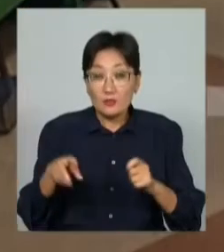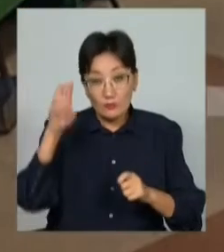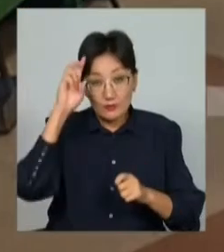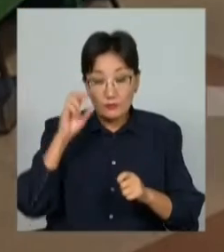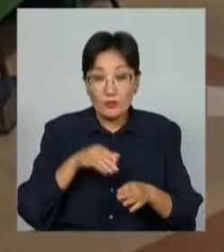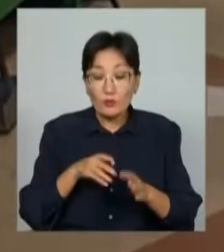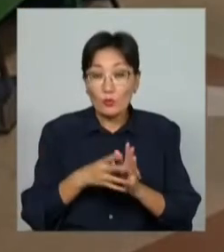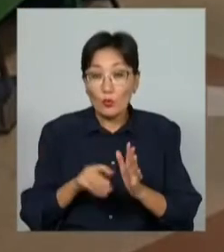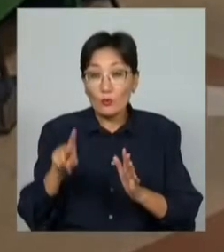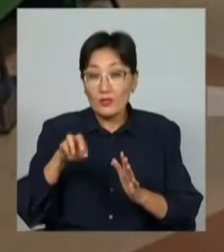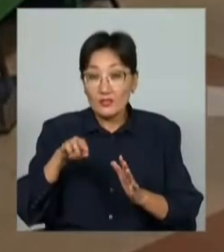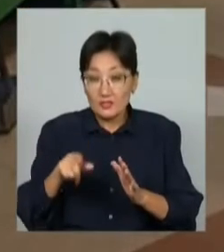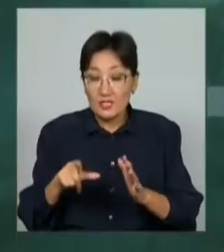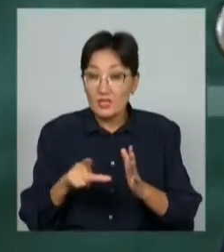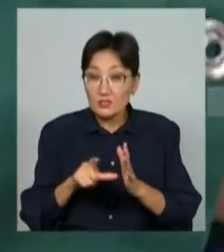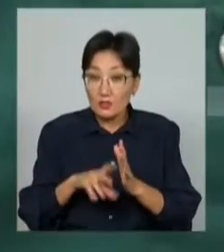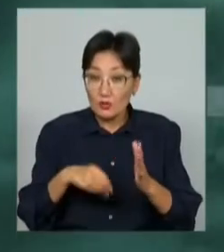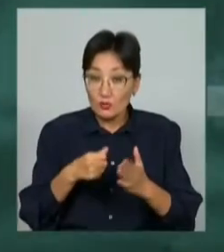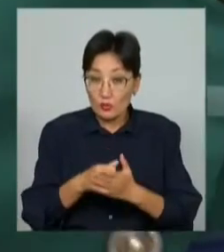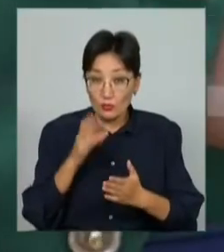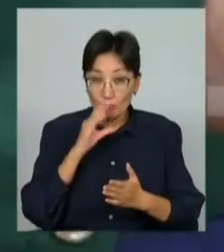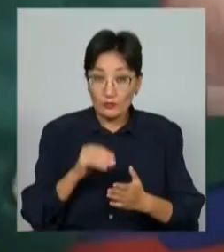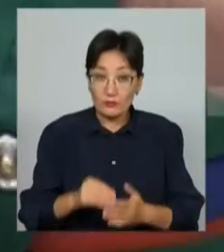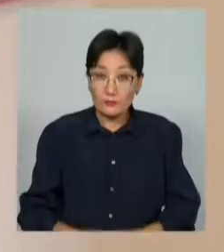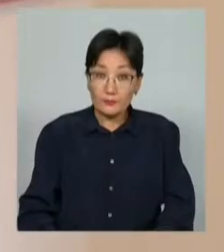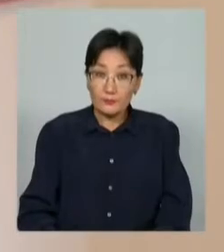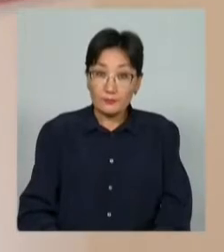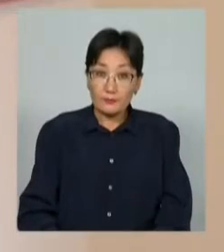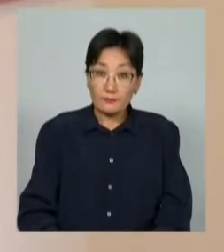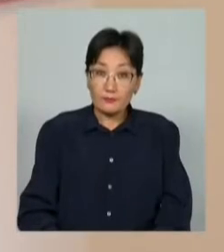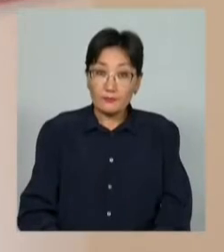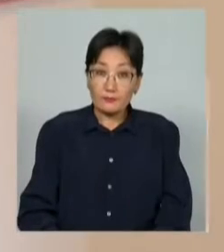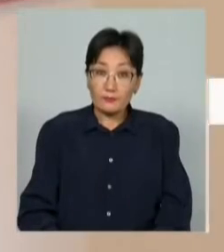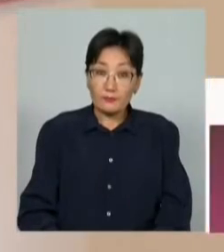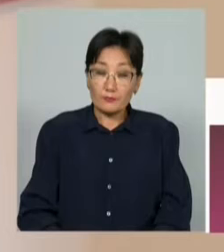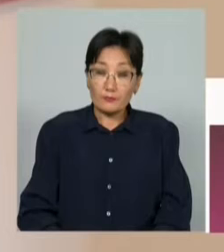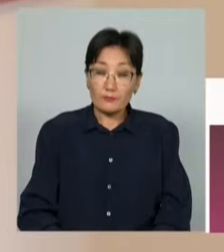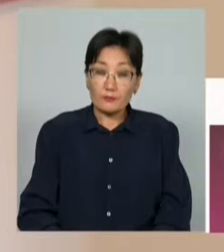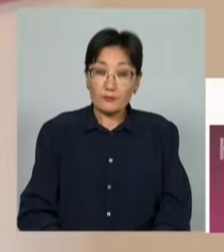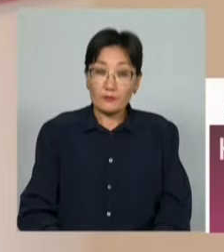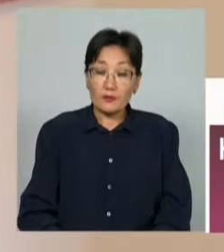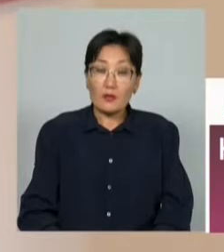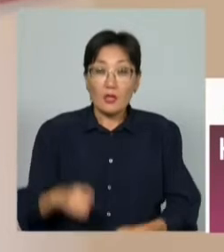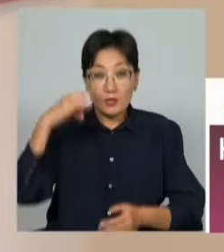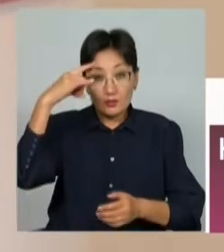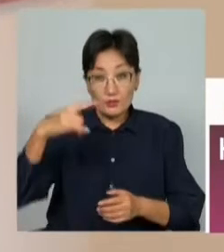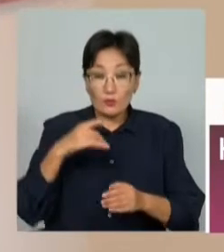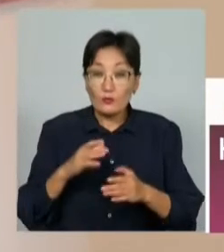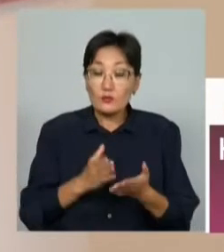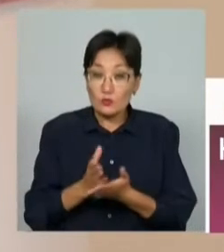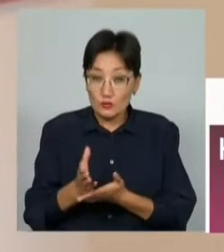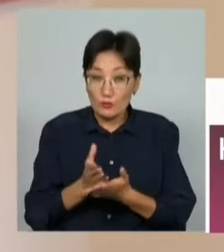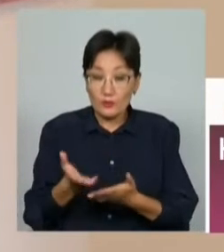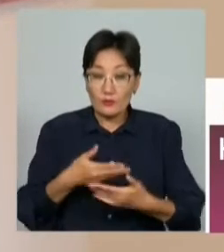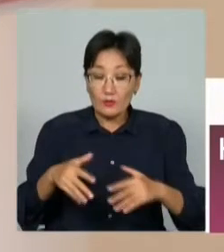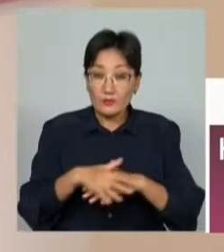мемлекетке 9 миллиард теңгеге жуық салық төлеп үлгірген. Мы служим Казахстану. Қазақстанға қызмет етеміз.